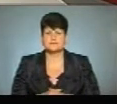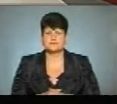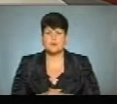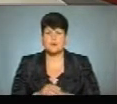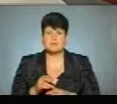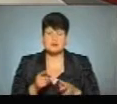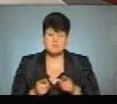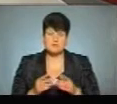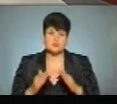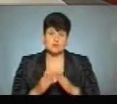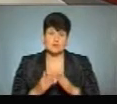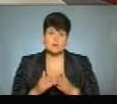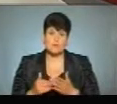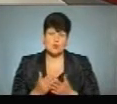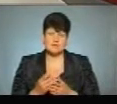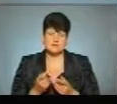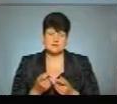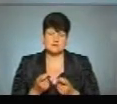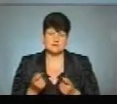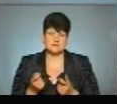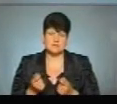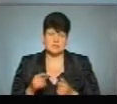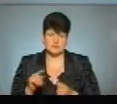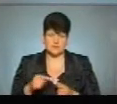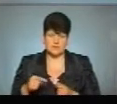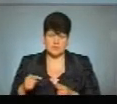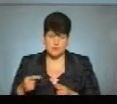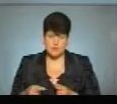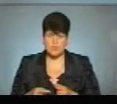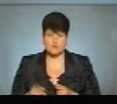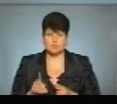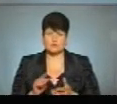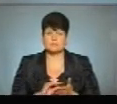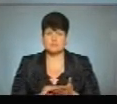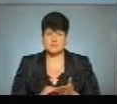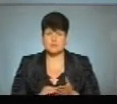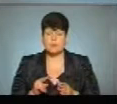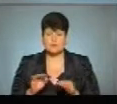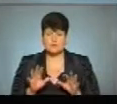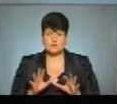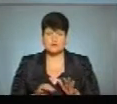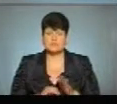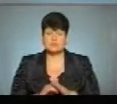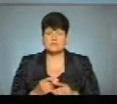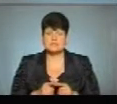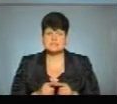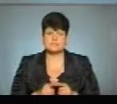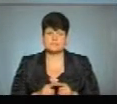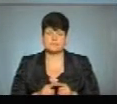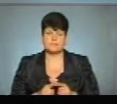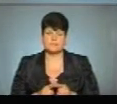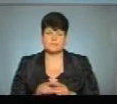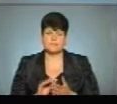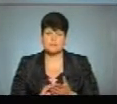Насправді, по житловій політиці є доволі небагато в них вимог, індикаторів, те, що публікувати, і по законодавчій основі це анонси, мають